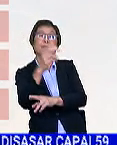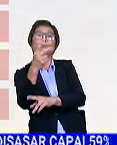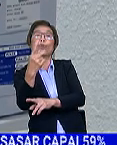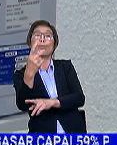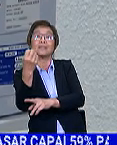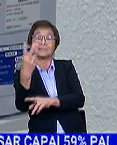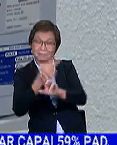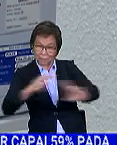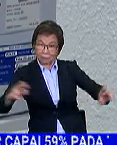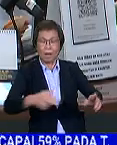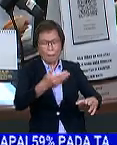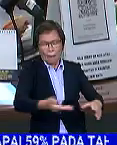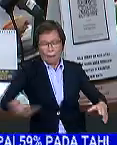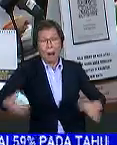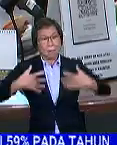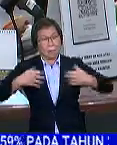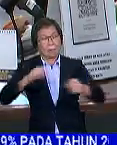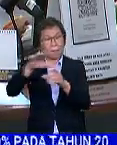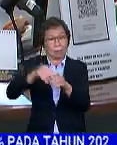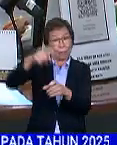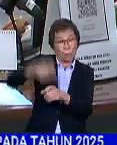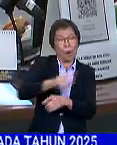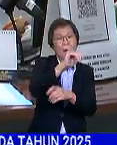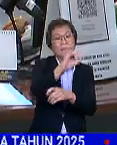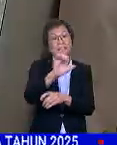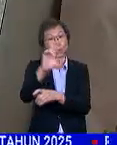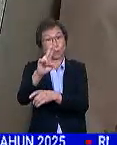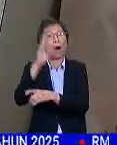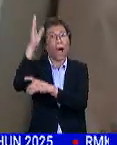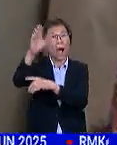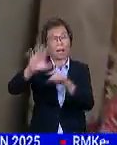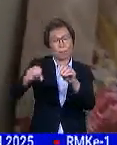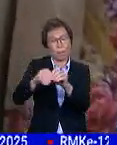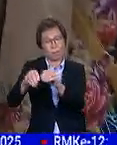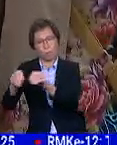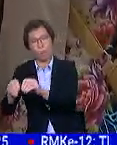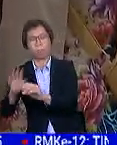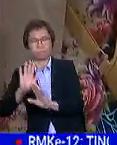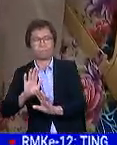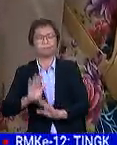Kelengkapan dan peralatan kesihatan termasuk keperluan ICU juga akan ditambah.